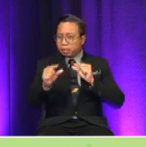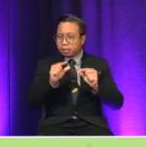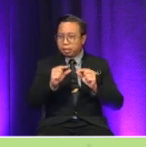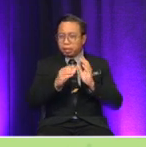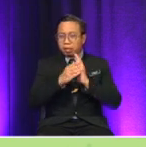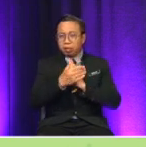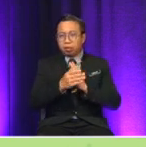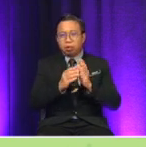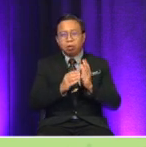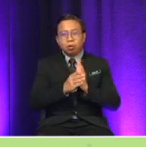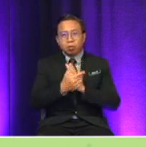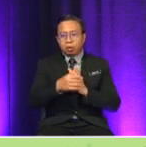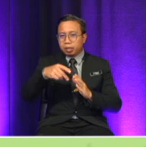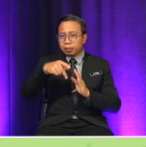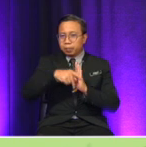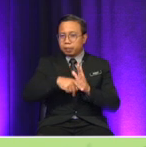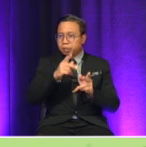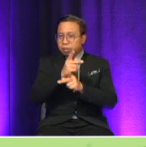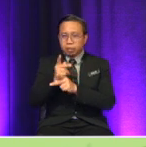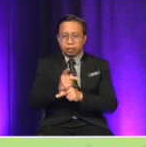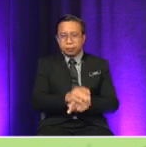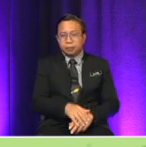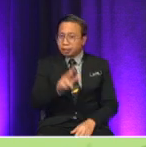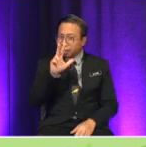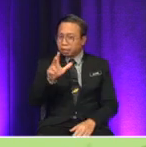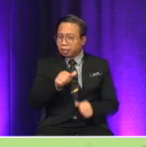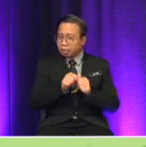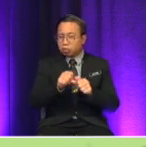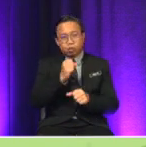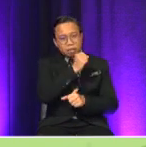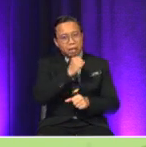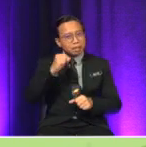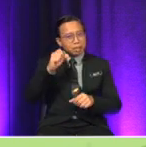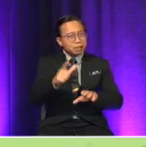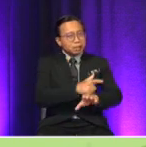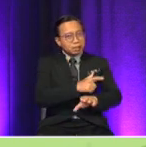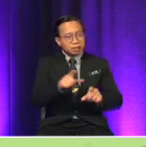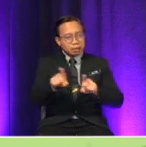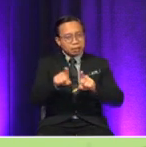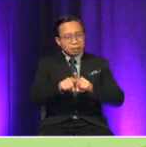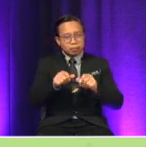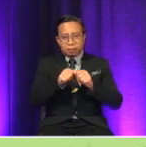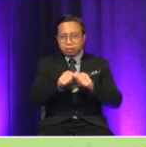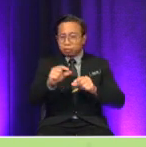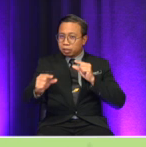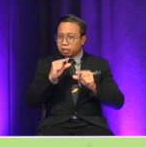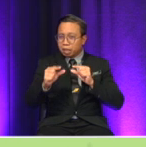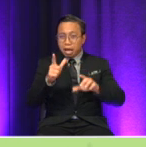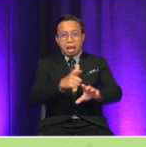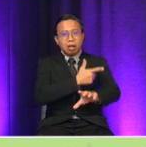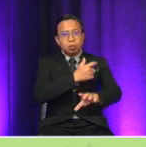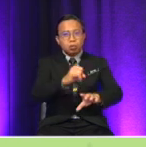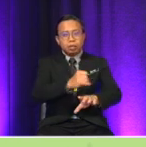pengasuh. Yang ketiga, meminta kanak-kanak ikut bernyanyi bersama sambil membuat pergerakan mengikut lagu dan irama. Yang keempat,